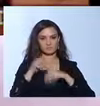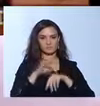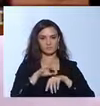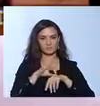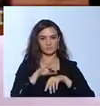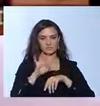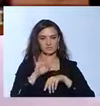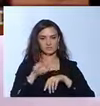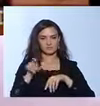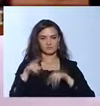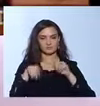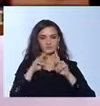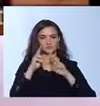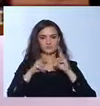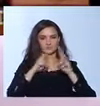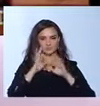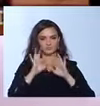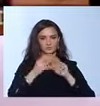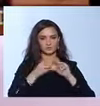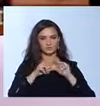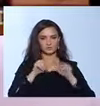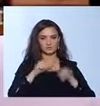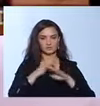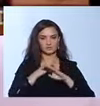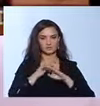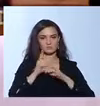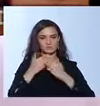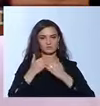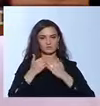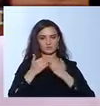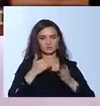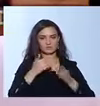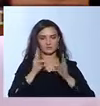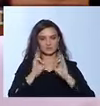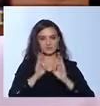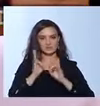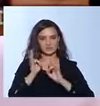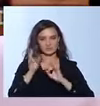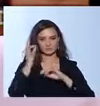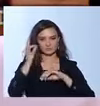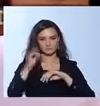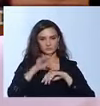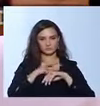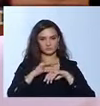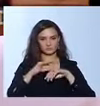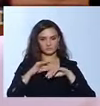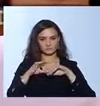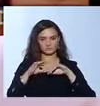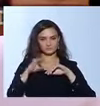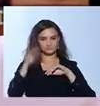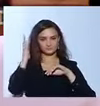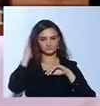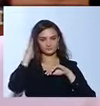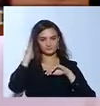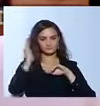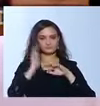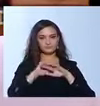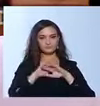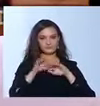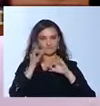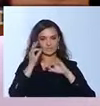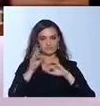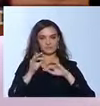მათ ჩივილებში არის ხოლმე სწორედაც ის, რომ მაგალითად დაზიანებულ ზონაში, თხემის, შუბლის ხაზის გვირგვინის ზონაში